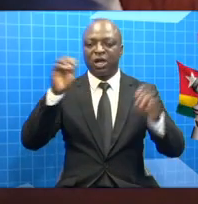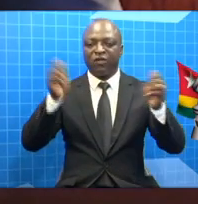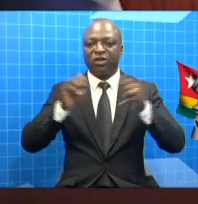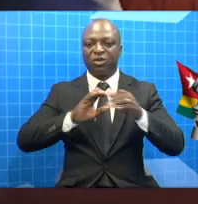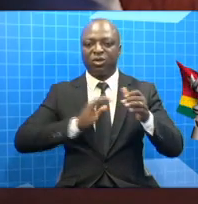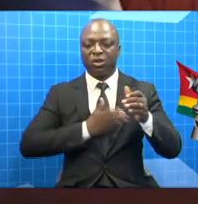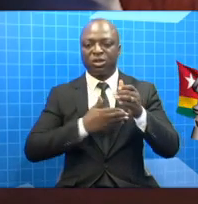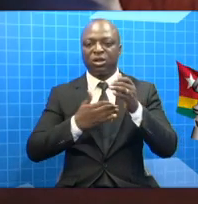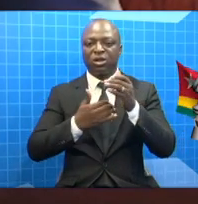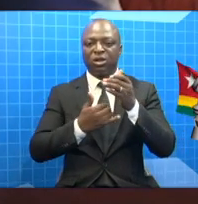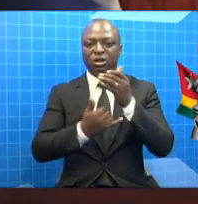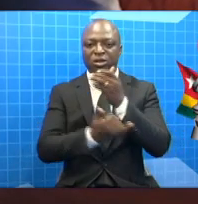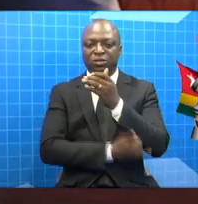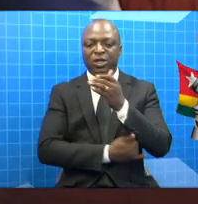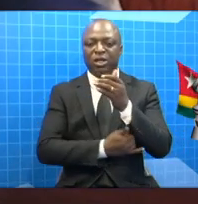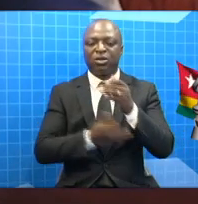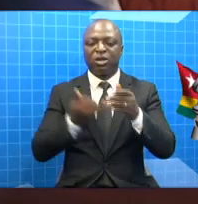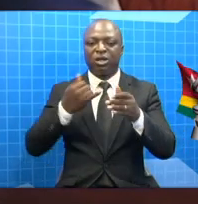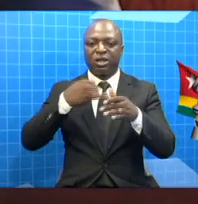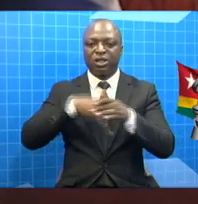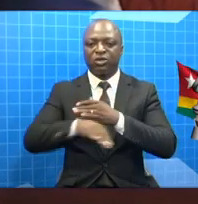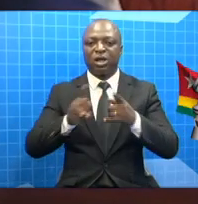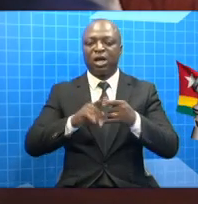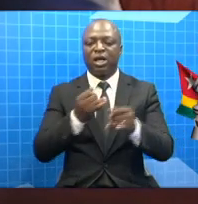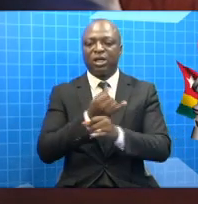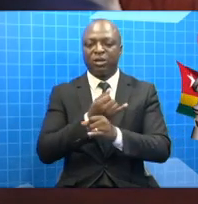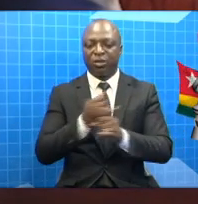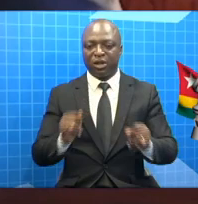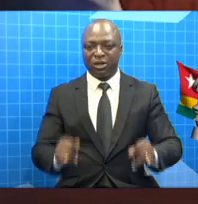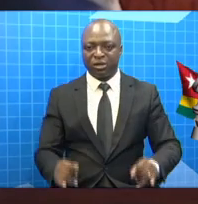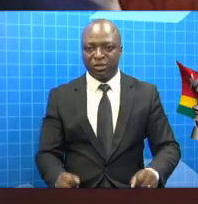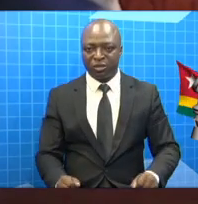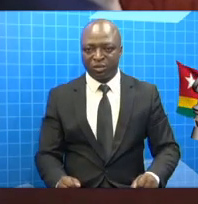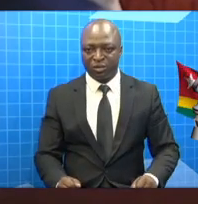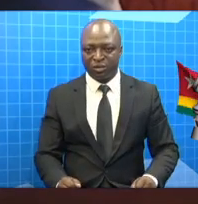notre accession à l'indépendance,